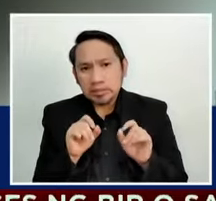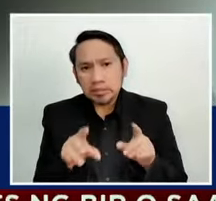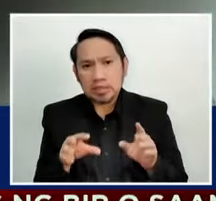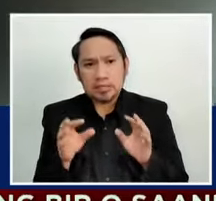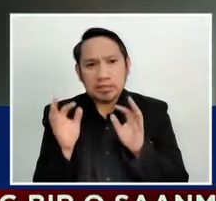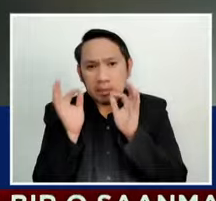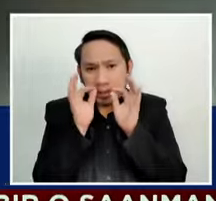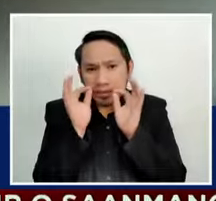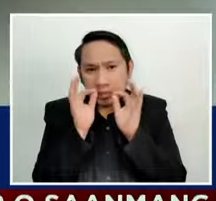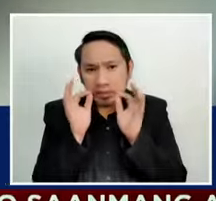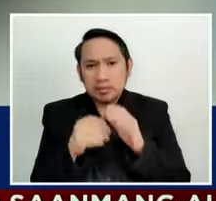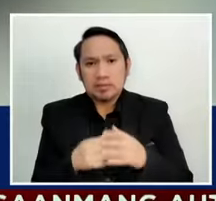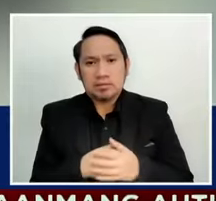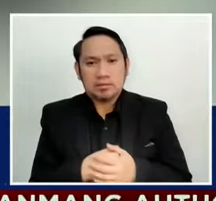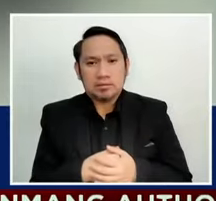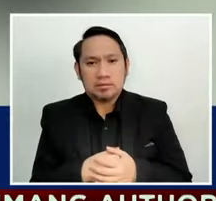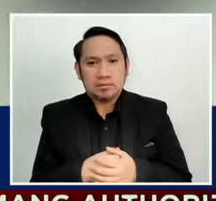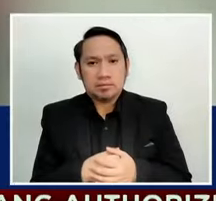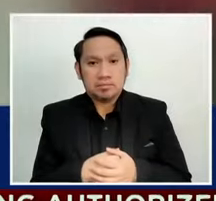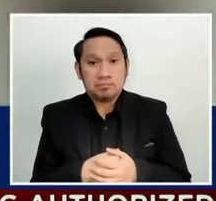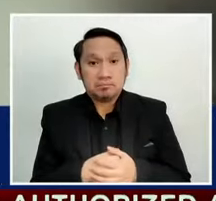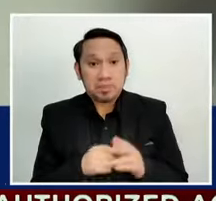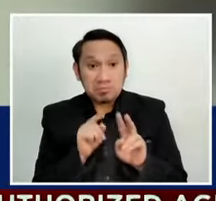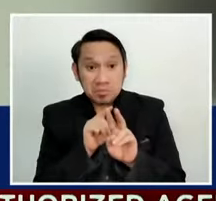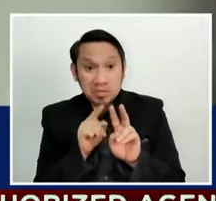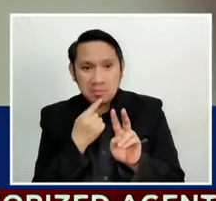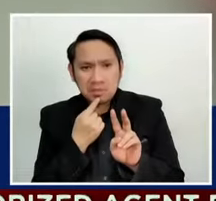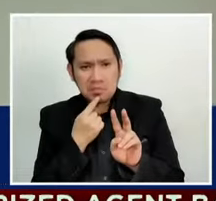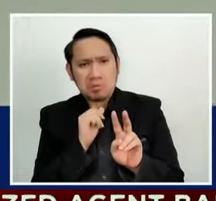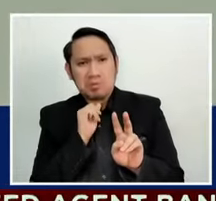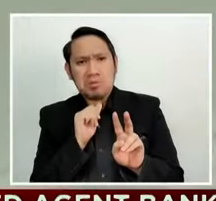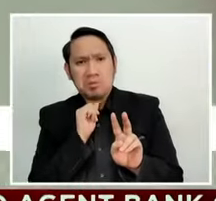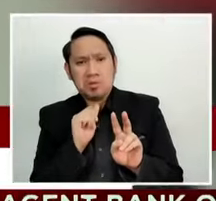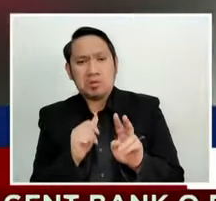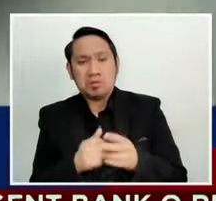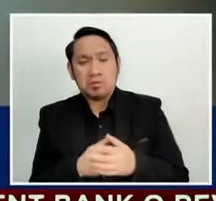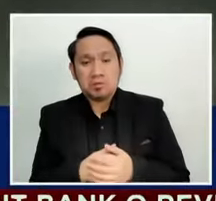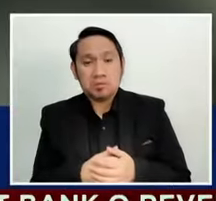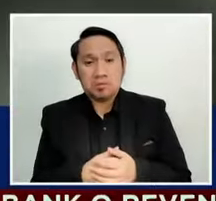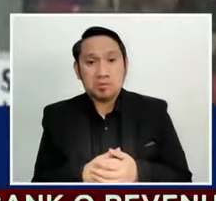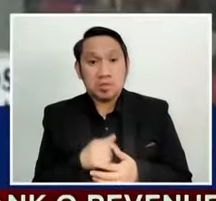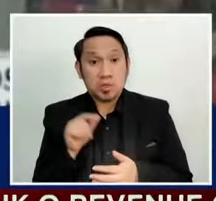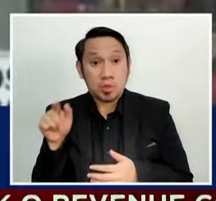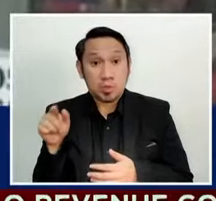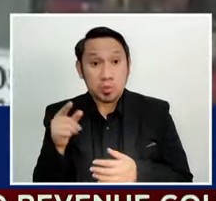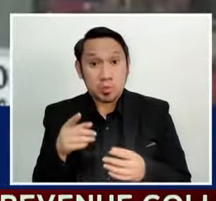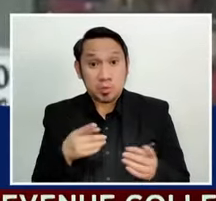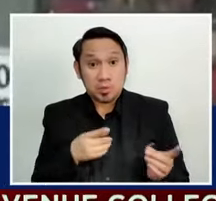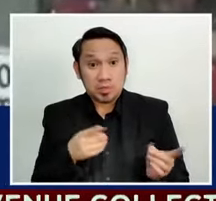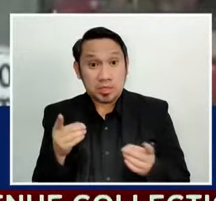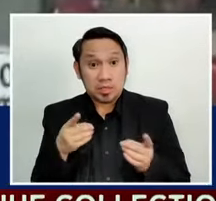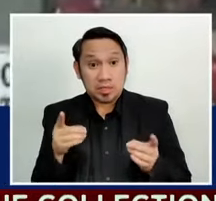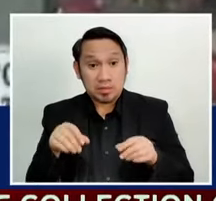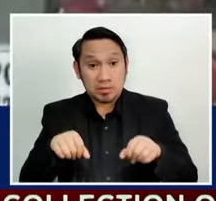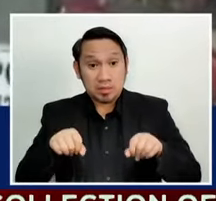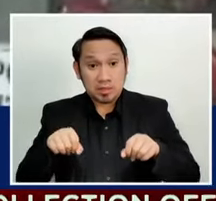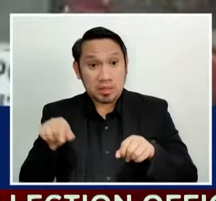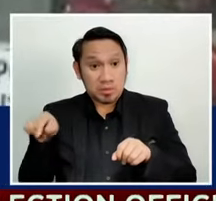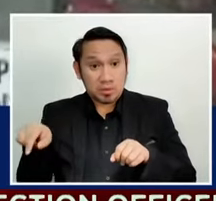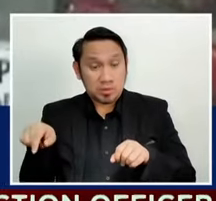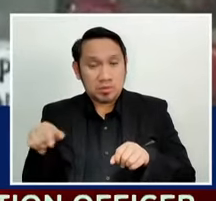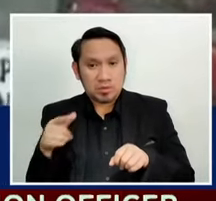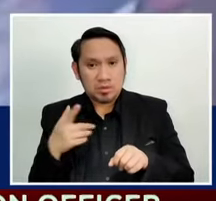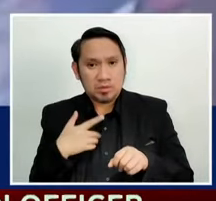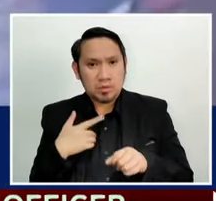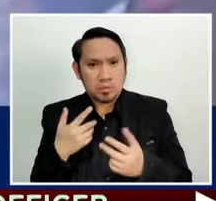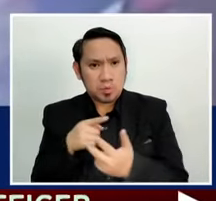suspect sa akusasyon. Sinabi naman ng MPD na hindi ligtas sa krimen ang naarestong delivery rider. Sasampa na sa piskalya ng reklamong murder